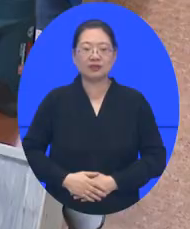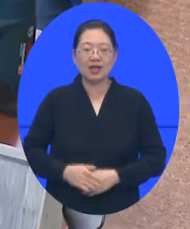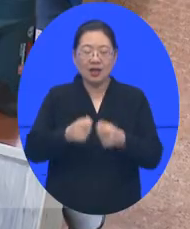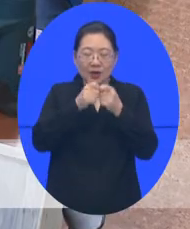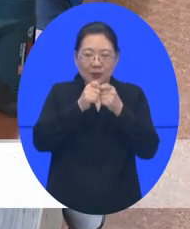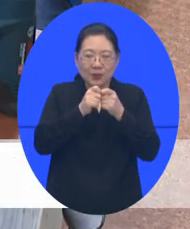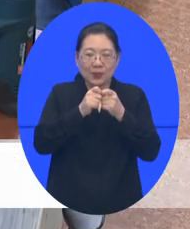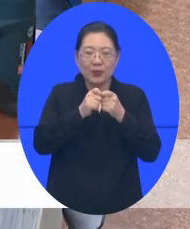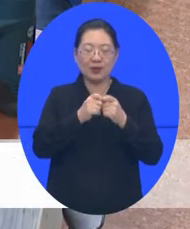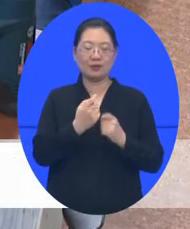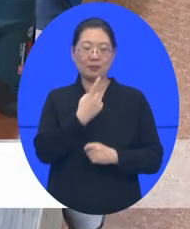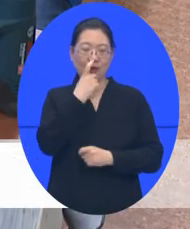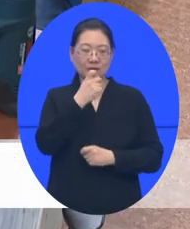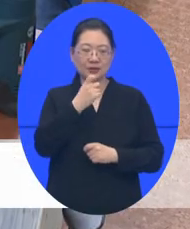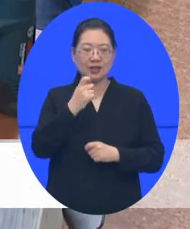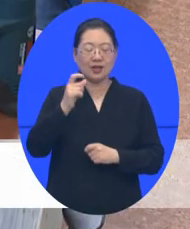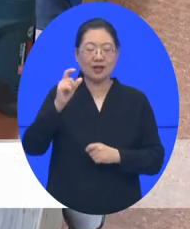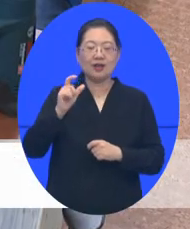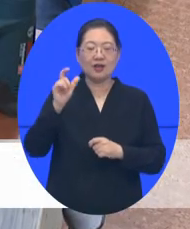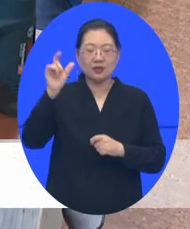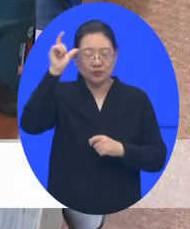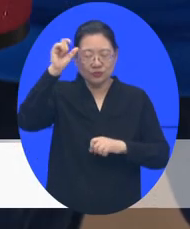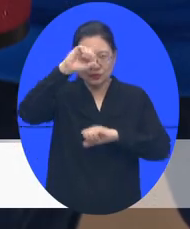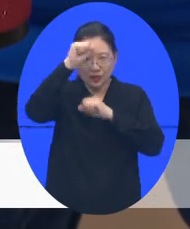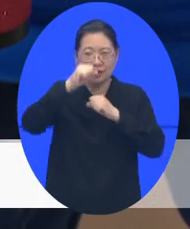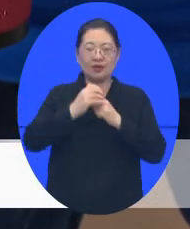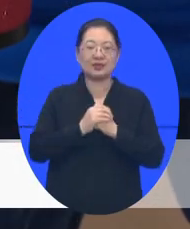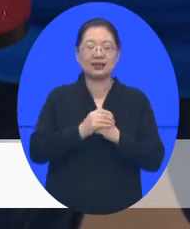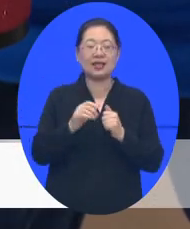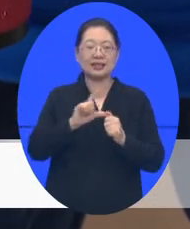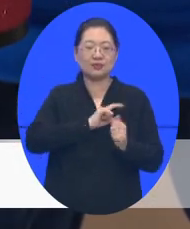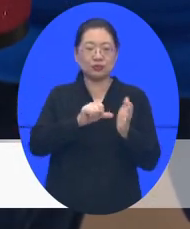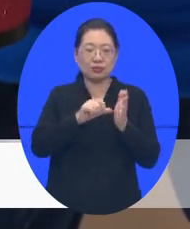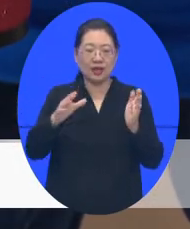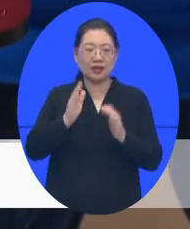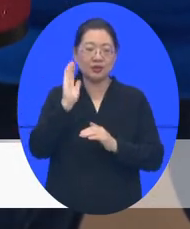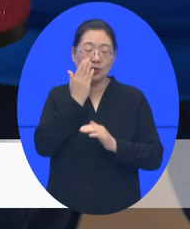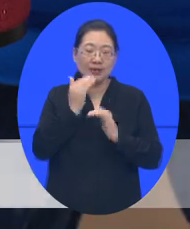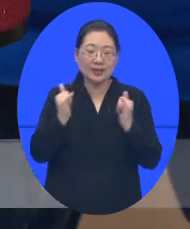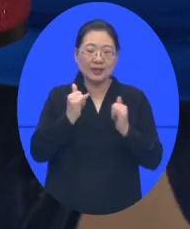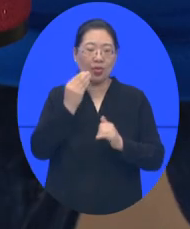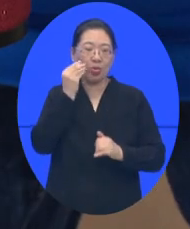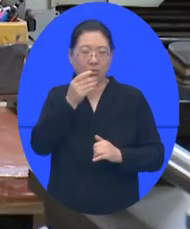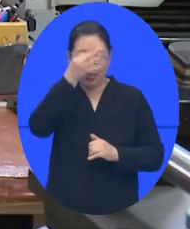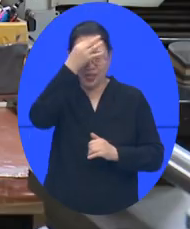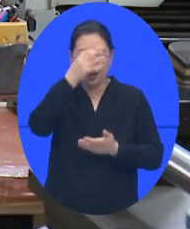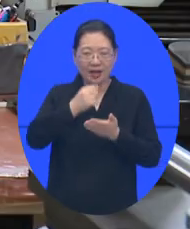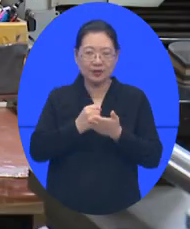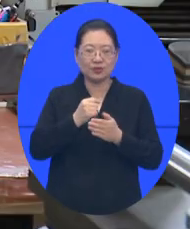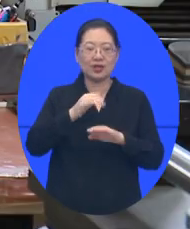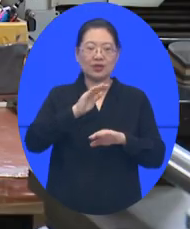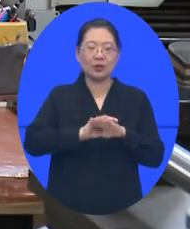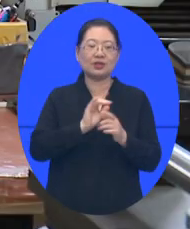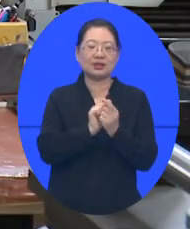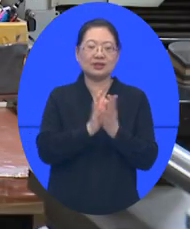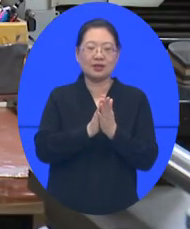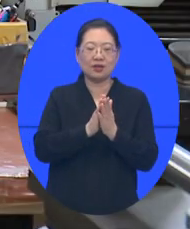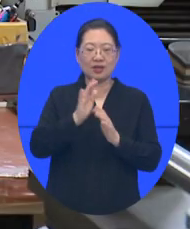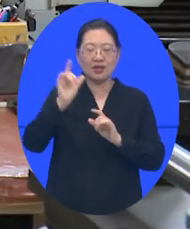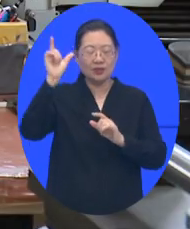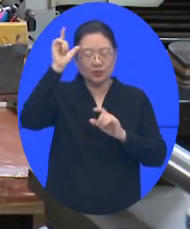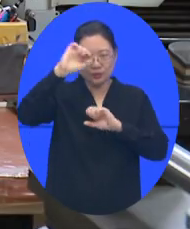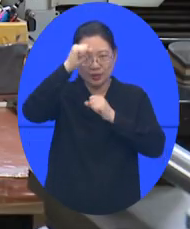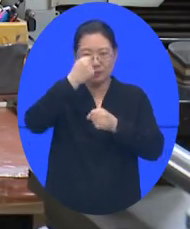경우입니다. 꼼꼼하고 기품 있는 구두로 명성이 자자한 이곳. 청각장애인들이 능숙한 솜씨로 수제구두를